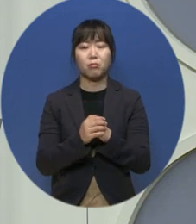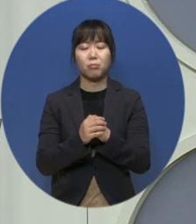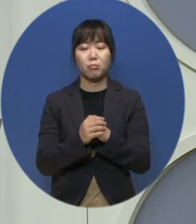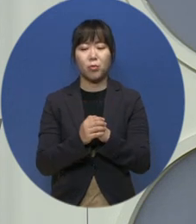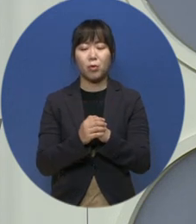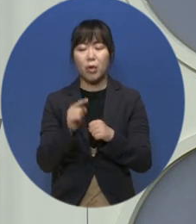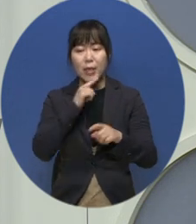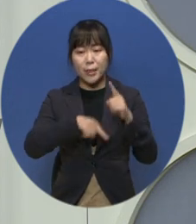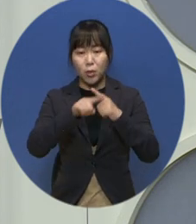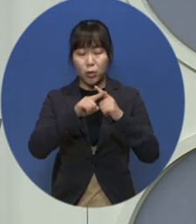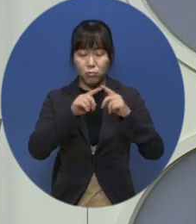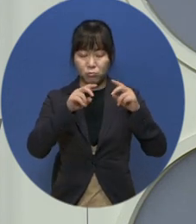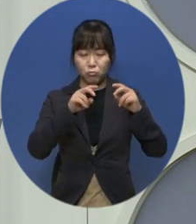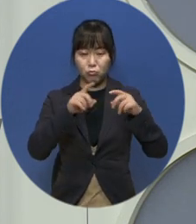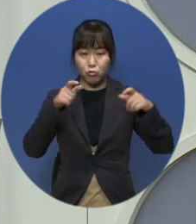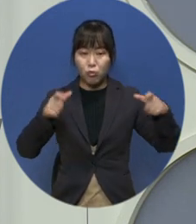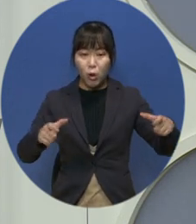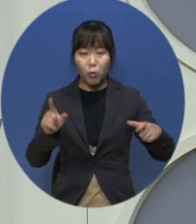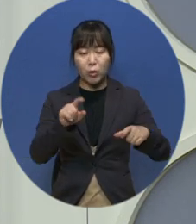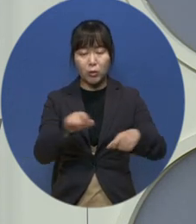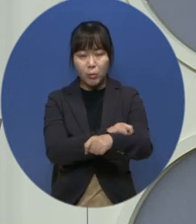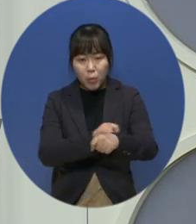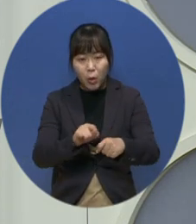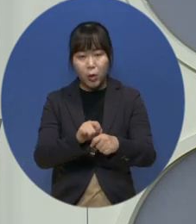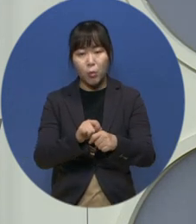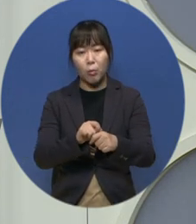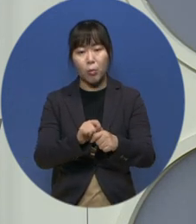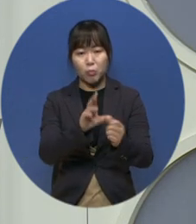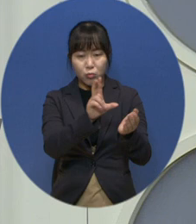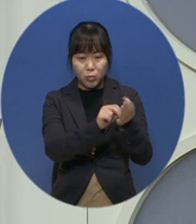어떤 특별한 이슈나 거기에